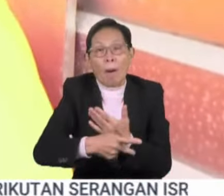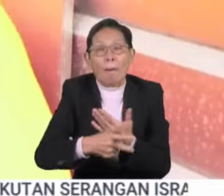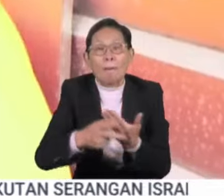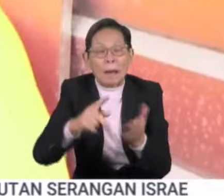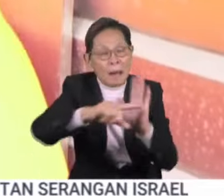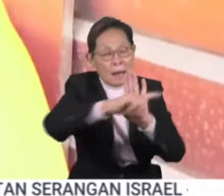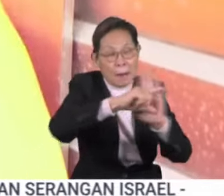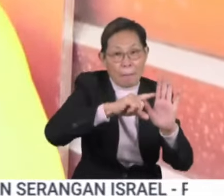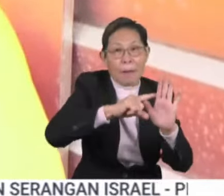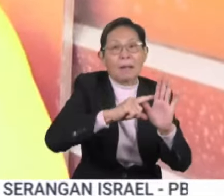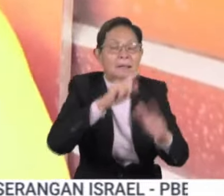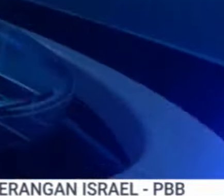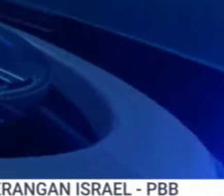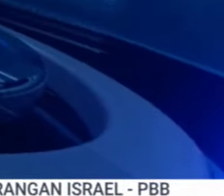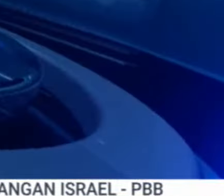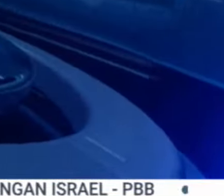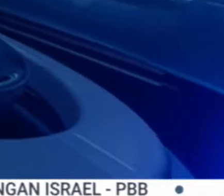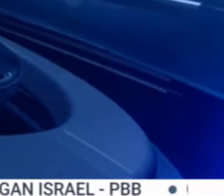bangunan.